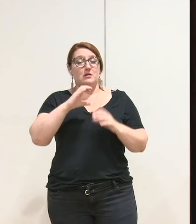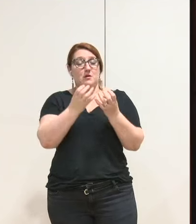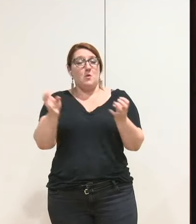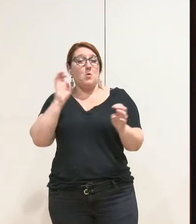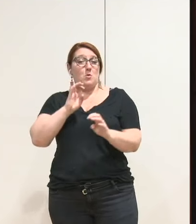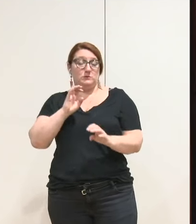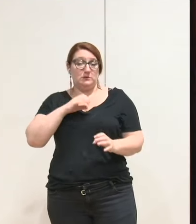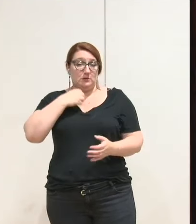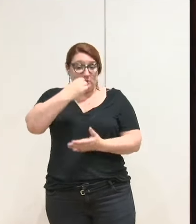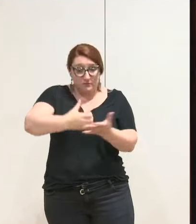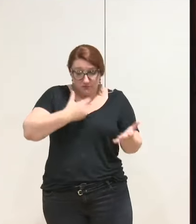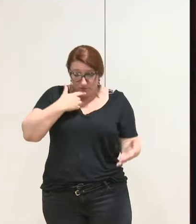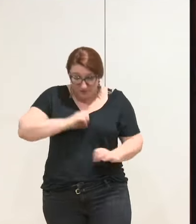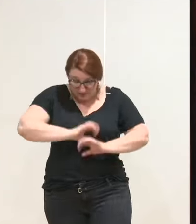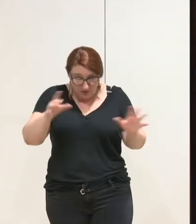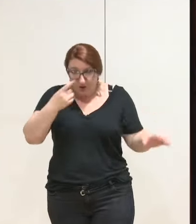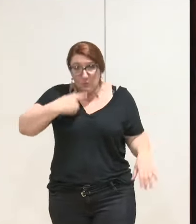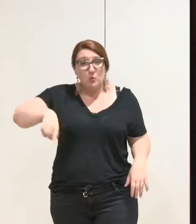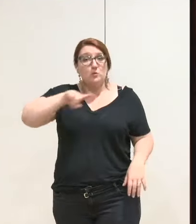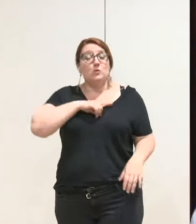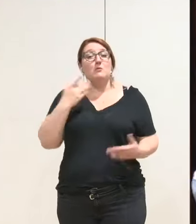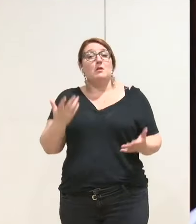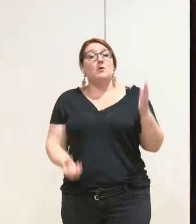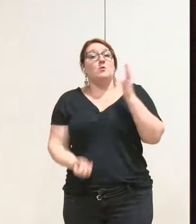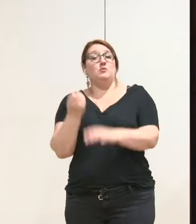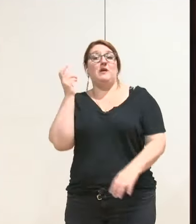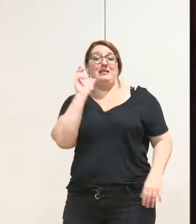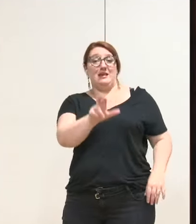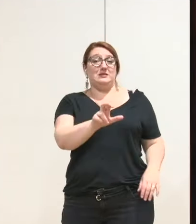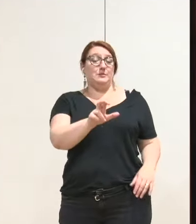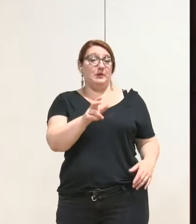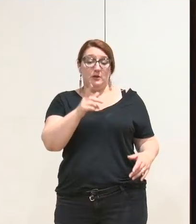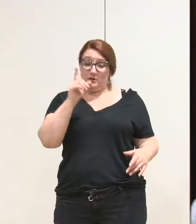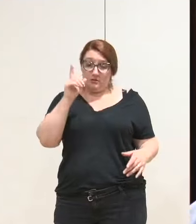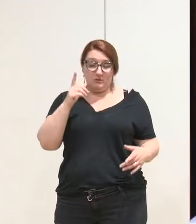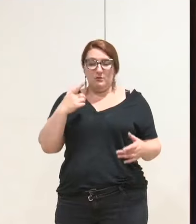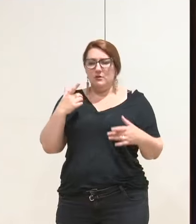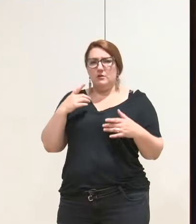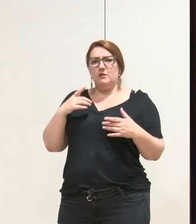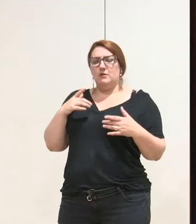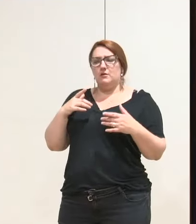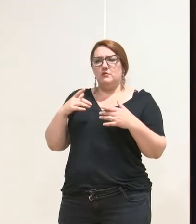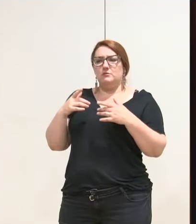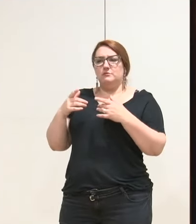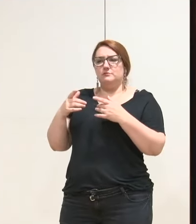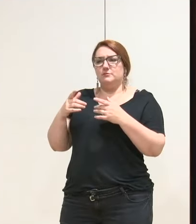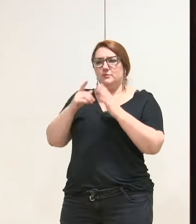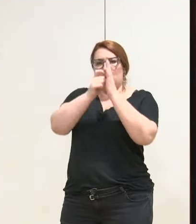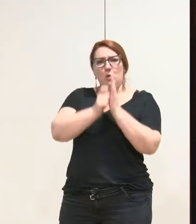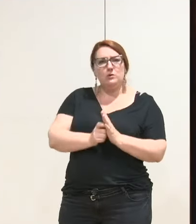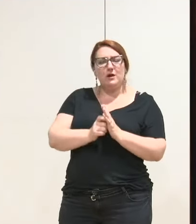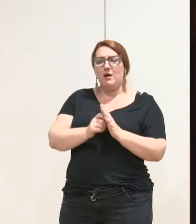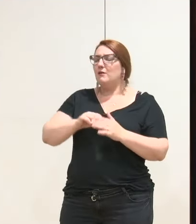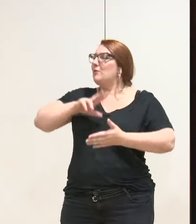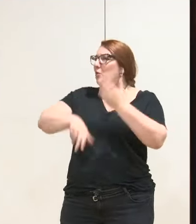nouvelle du nouveau contrat et de la nouvelle DSP nous en avons parlé en ccspl le contrat nous a été calendrier pardon nous a